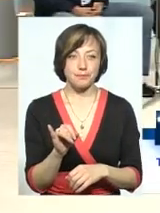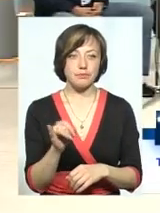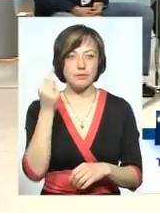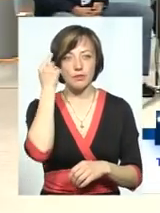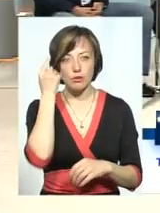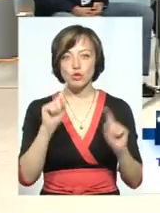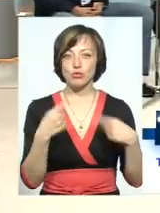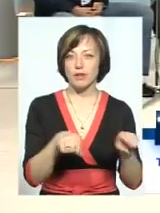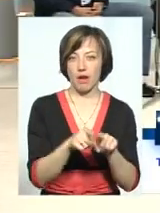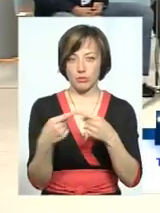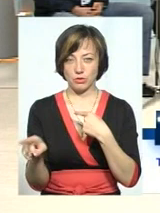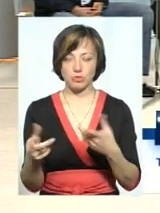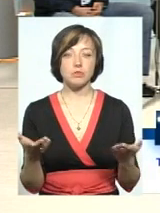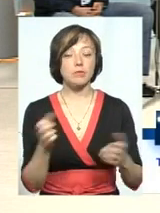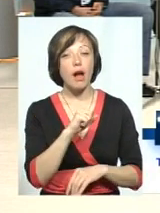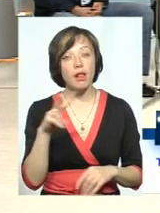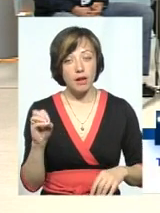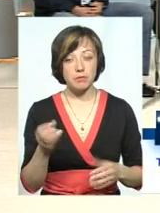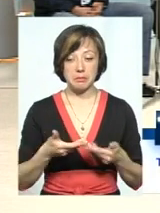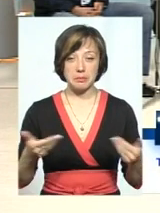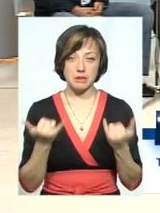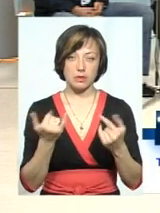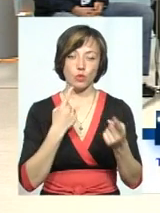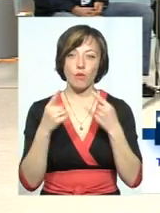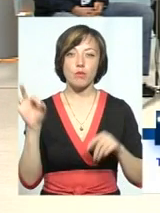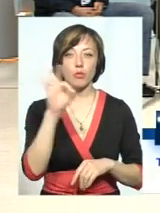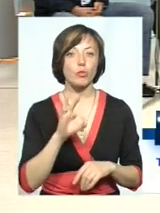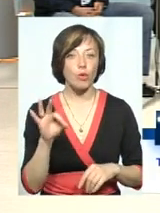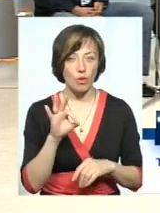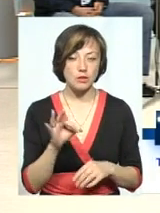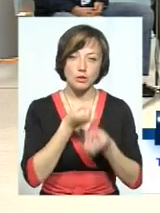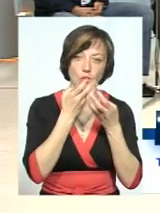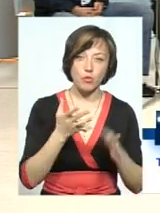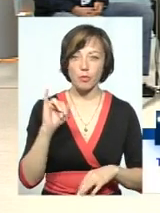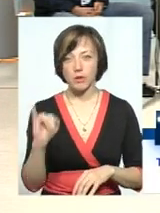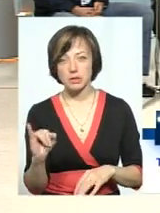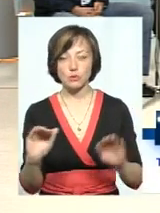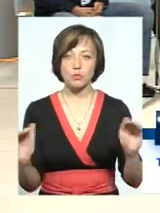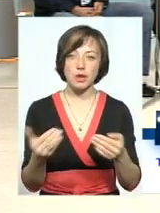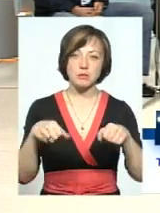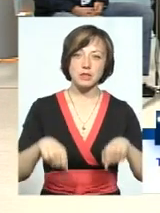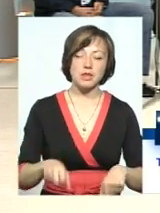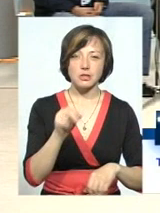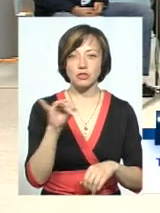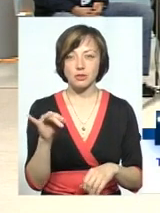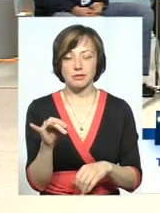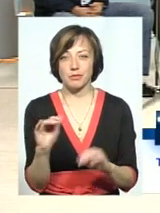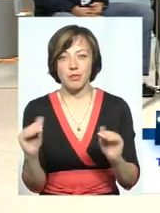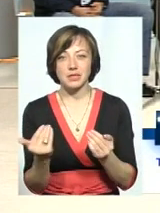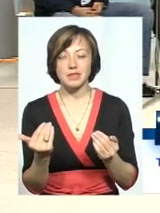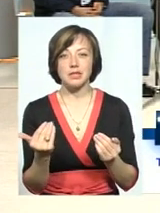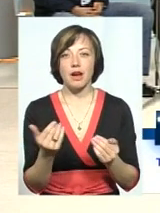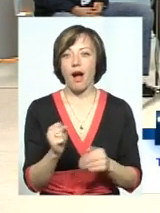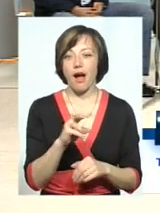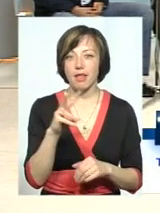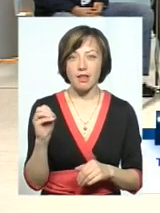думає, чому так, а не так. Але разом з тим, ми зараз говоримо про там, це добре, недобре, обмежили права, чиїсь не обмежили. Але на сайті